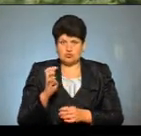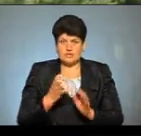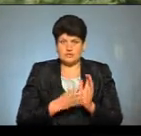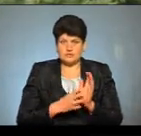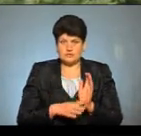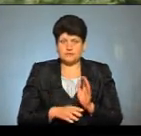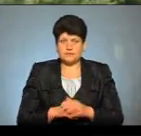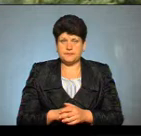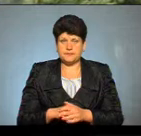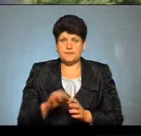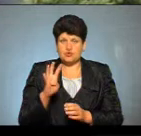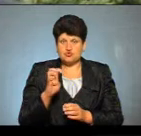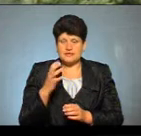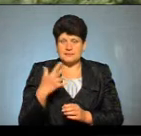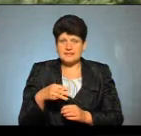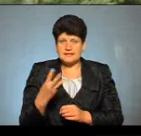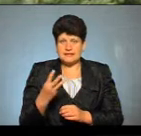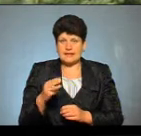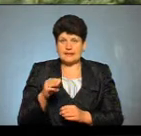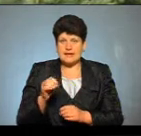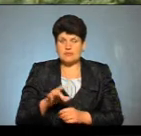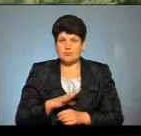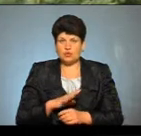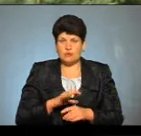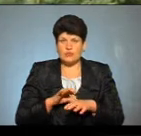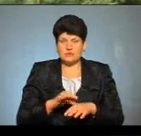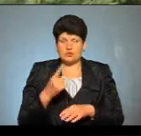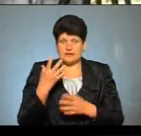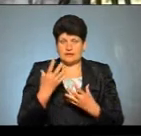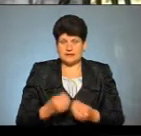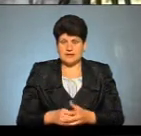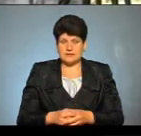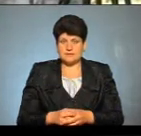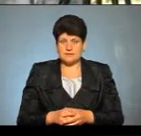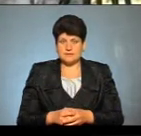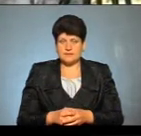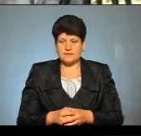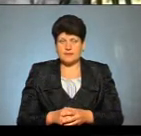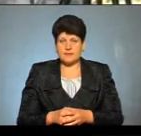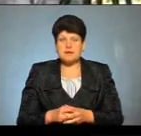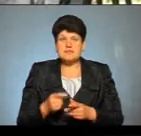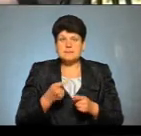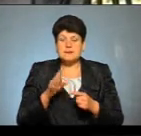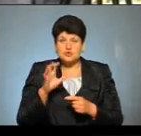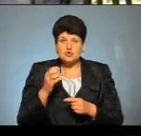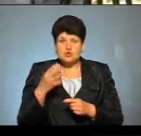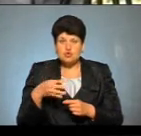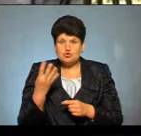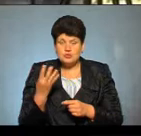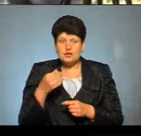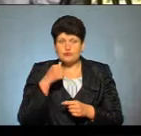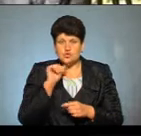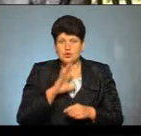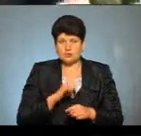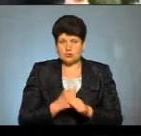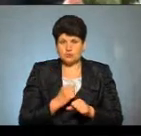приїзд, так? 453 тести вчора було проведено за один день. Дослідження 544, 453 особи. 544 дослідження за вчора було